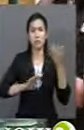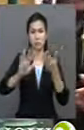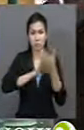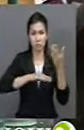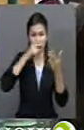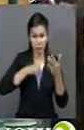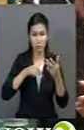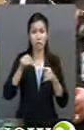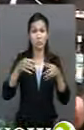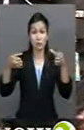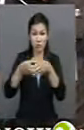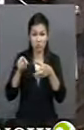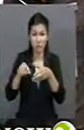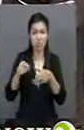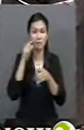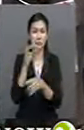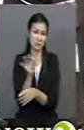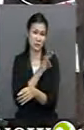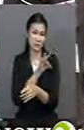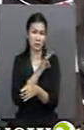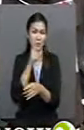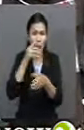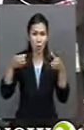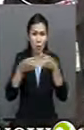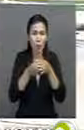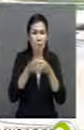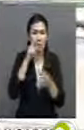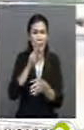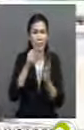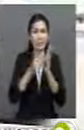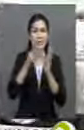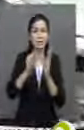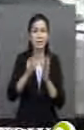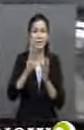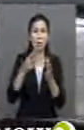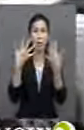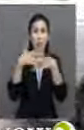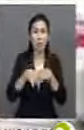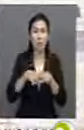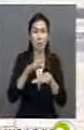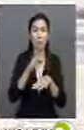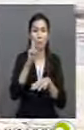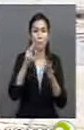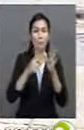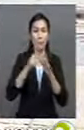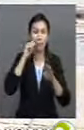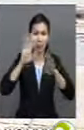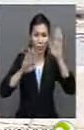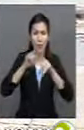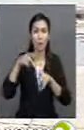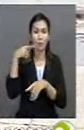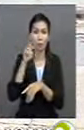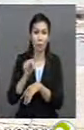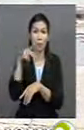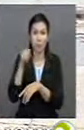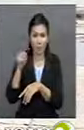ากลุ่มนี้เป็นสมาชิกกลุ่มแนวร่วมปฏิวัติประชาธิปไตยหรือว่านปป15คนครับประ